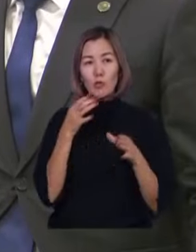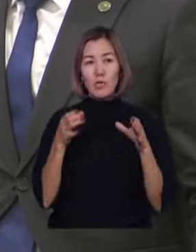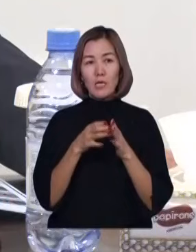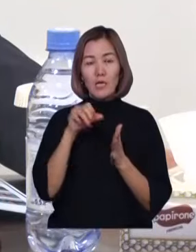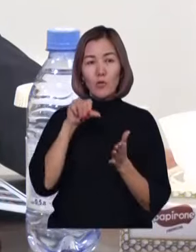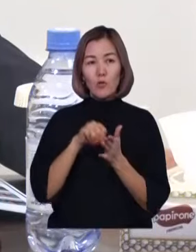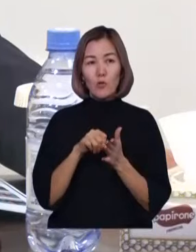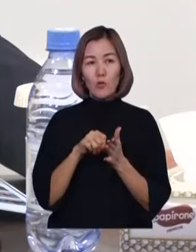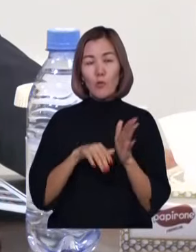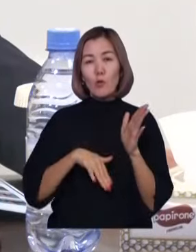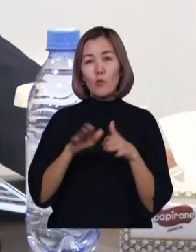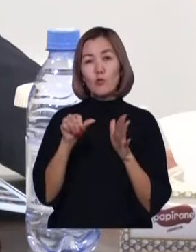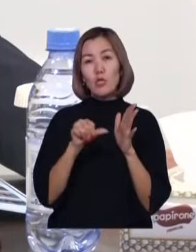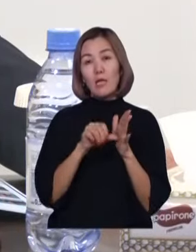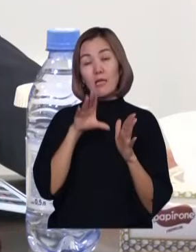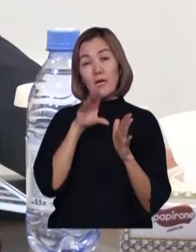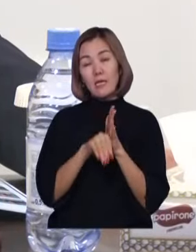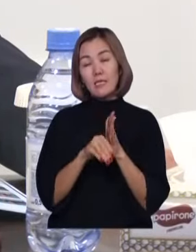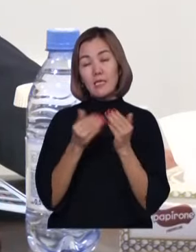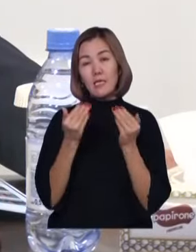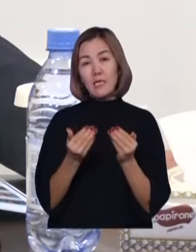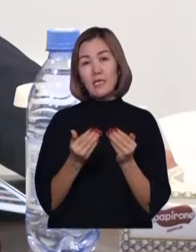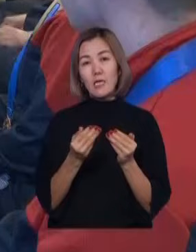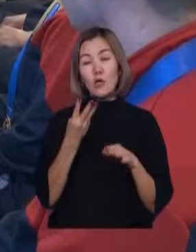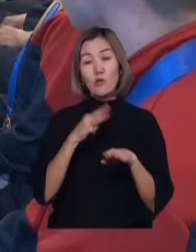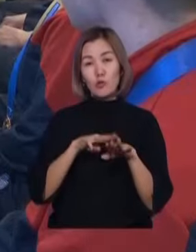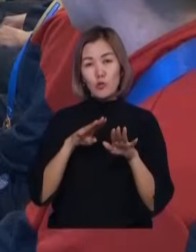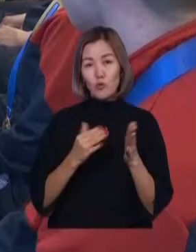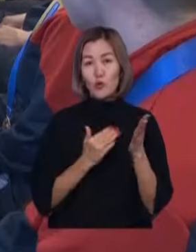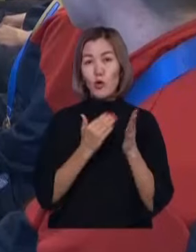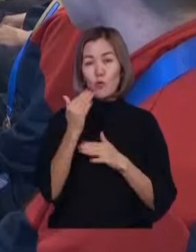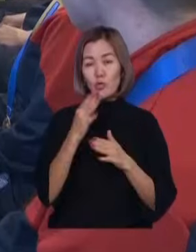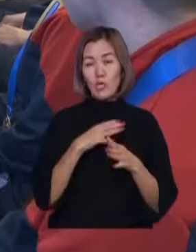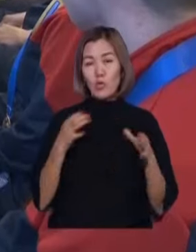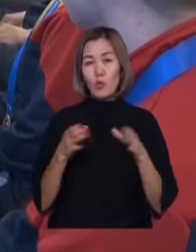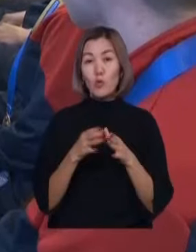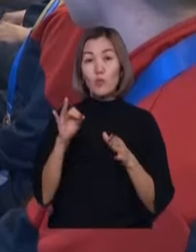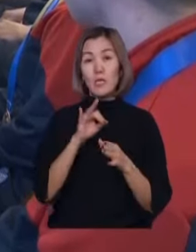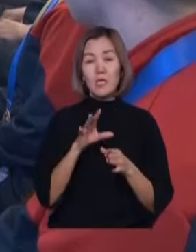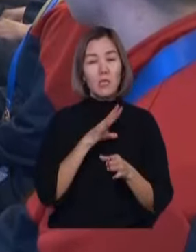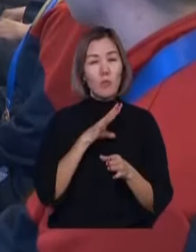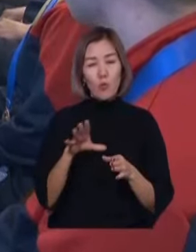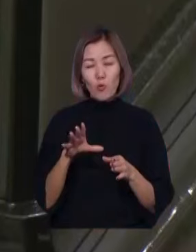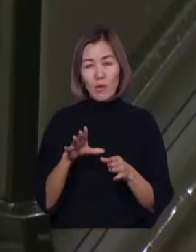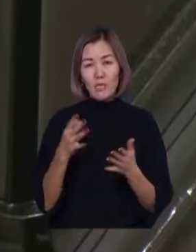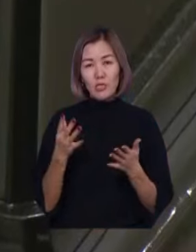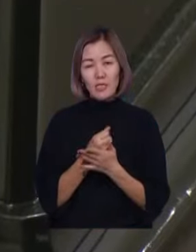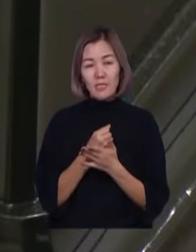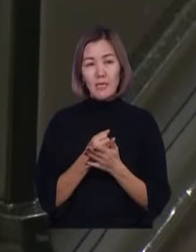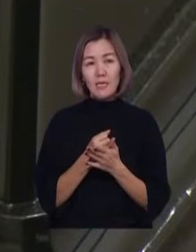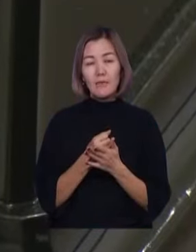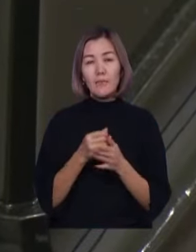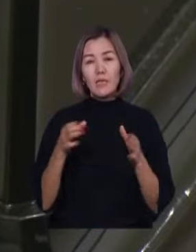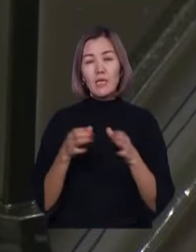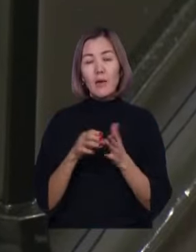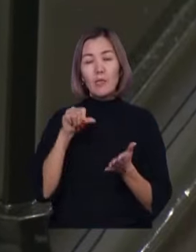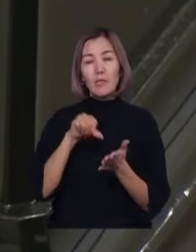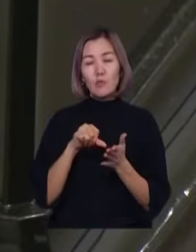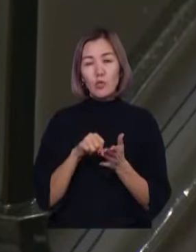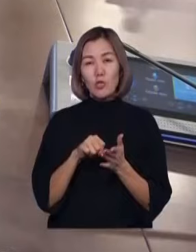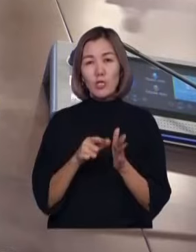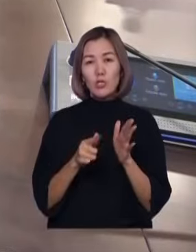үздік алтылықтан табылса, биыл ел кубогының қола жүлдегері атанды. Бұл клуб тарихында бұрын-соңды болмаған жетістік. Айта кетейік, команда мүшелерінің